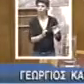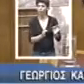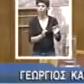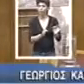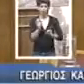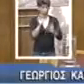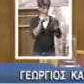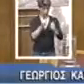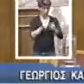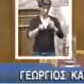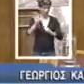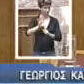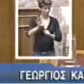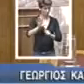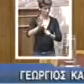καλλιεργεί η τηλεόραση?